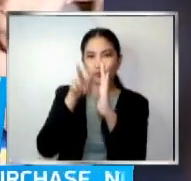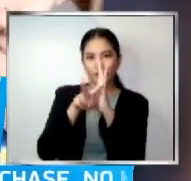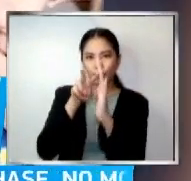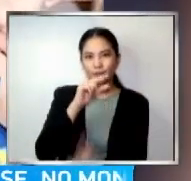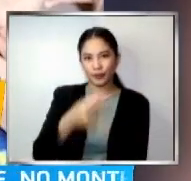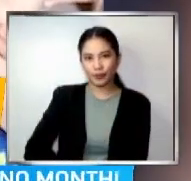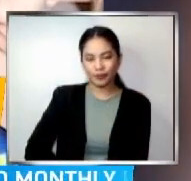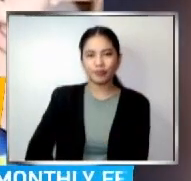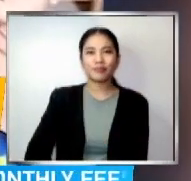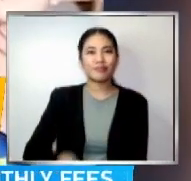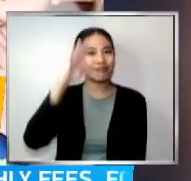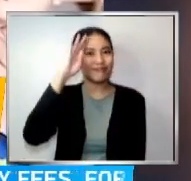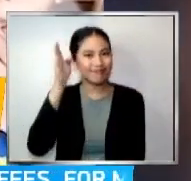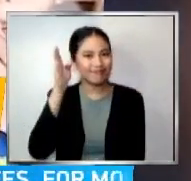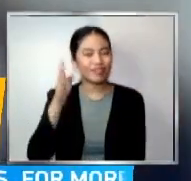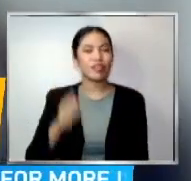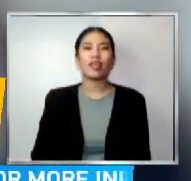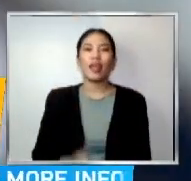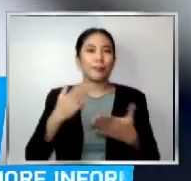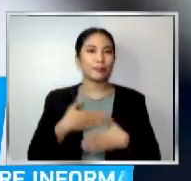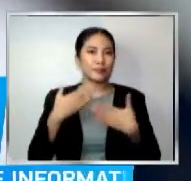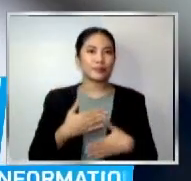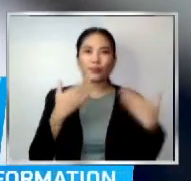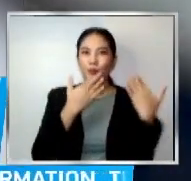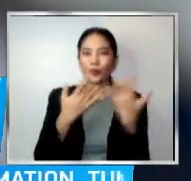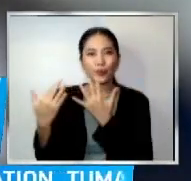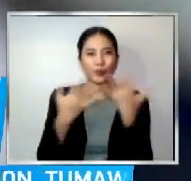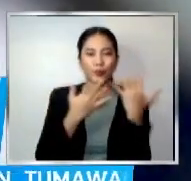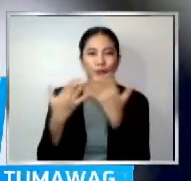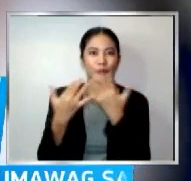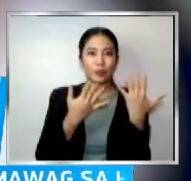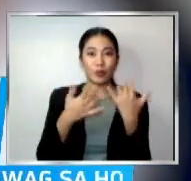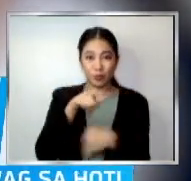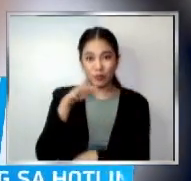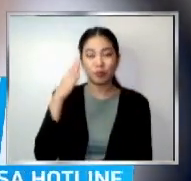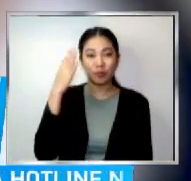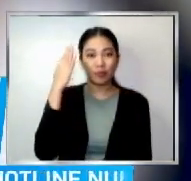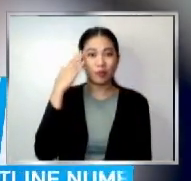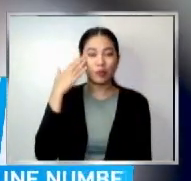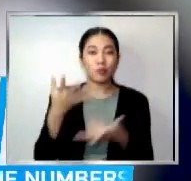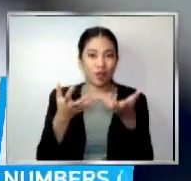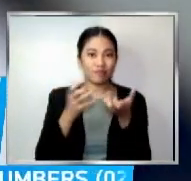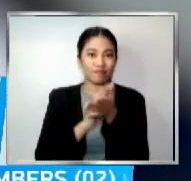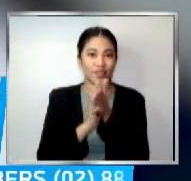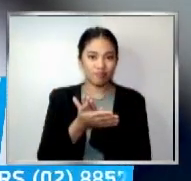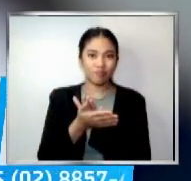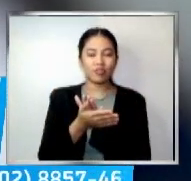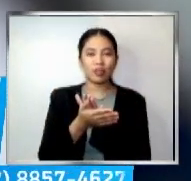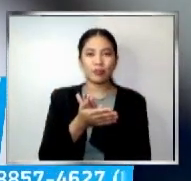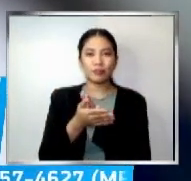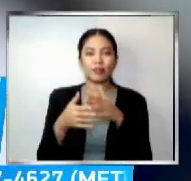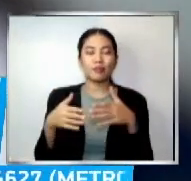Kamusta ka? Happy, happy birthday sa'yo. Balita ko, ang gusto mo raw ay maging si Yaya Melody. Dapat naka-costume ka na pang Yaya